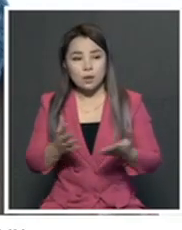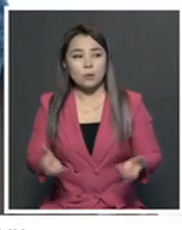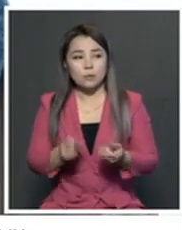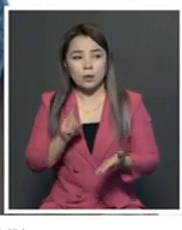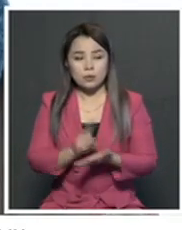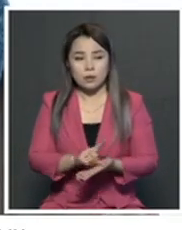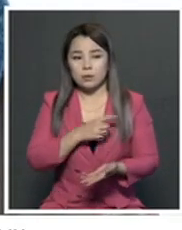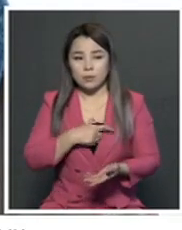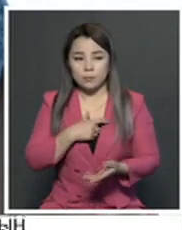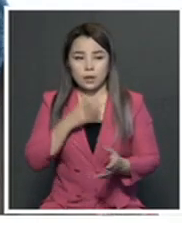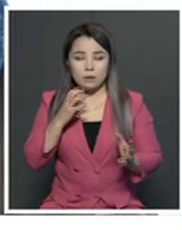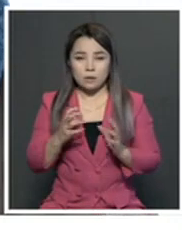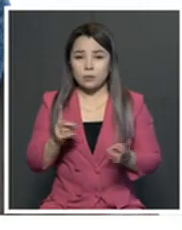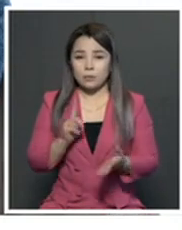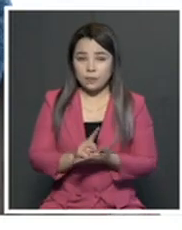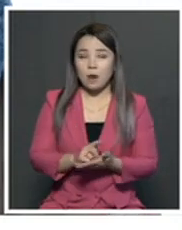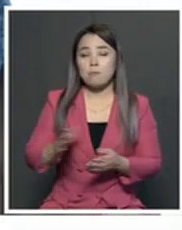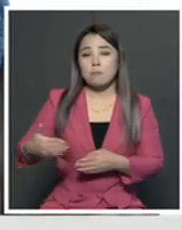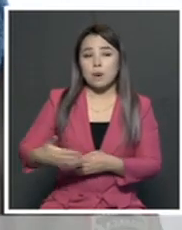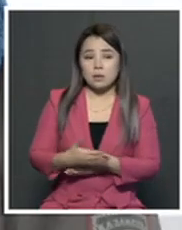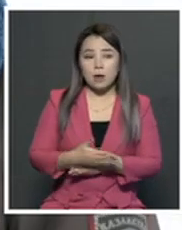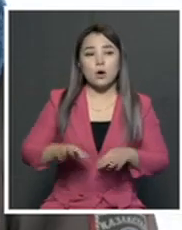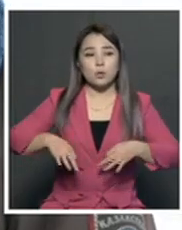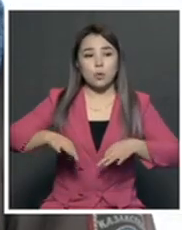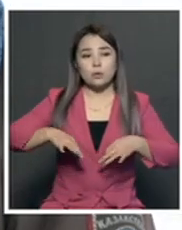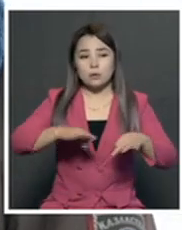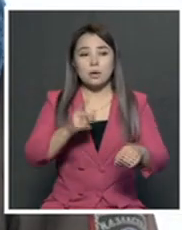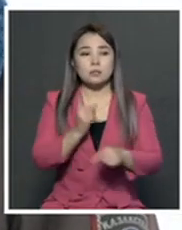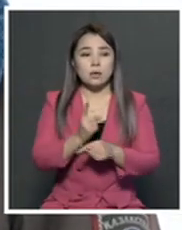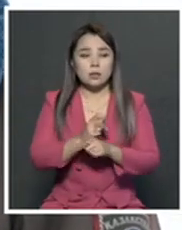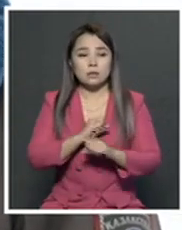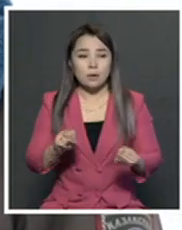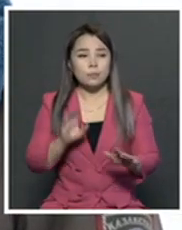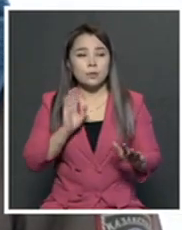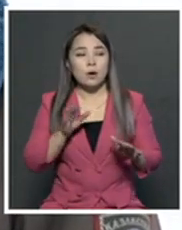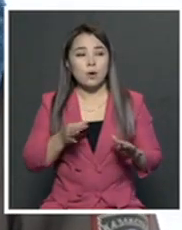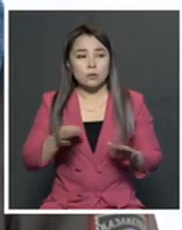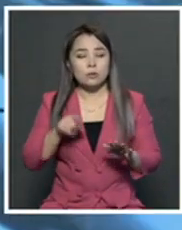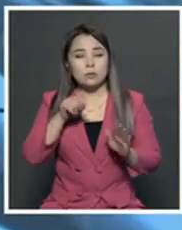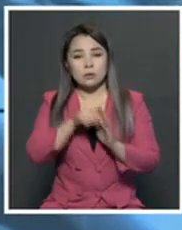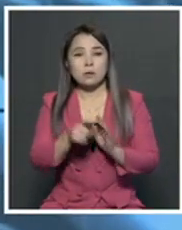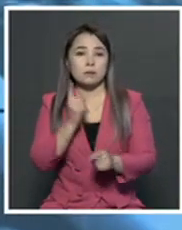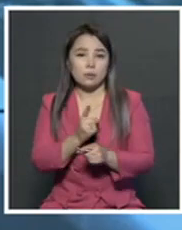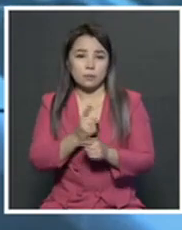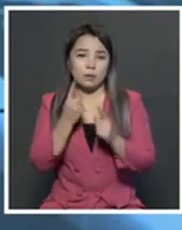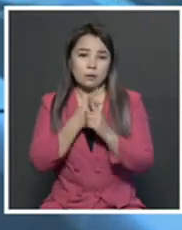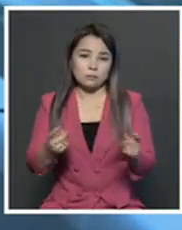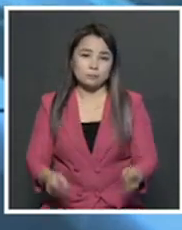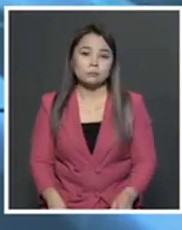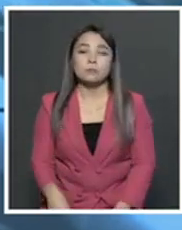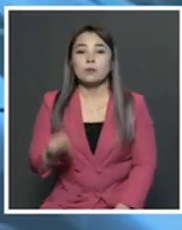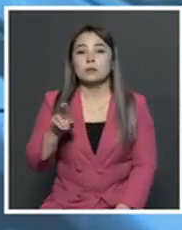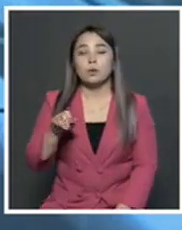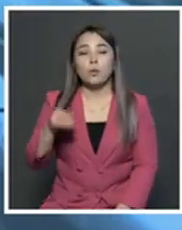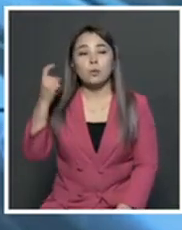шарт. Одан кейін барып балықшыларға көл үстінде автокөліктермен шығуға тыйым салудамыз. Ақтауда мас